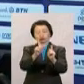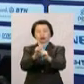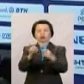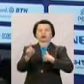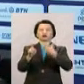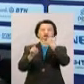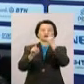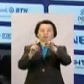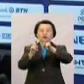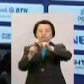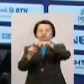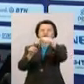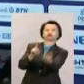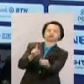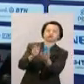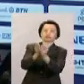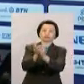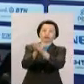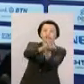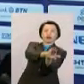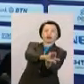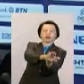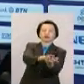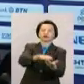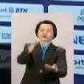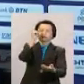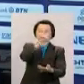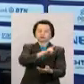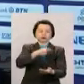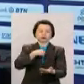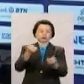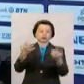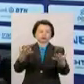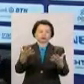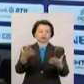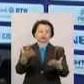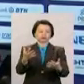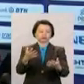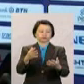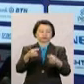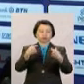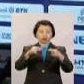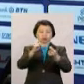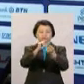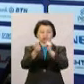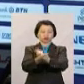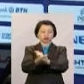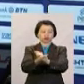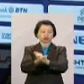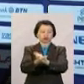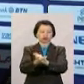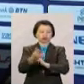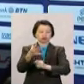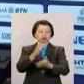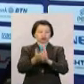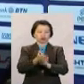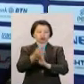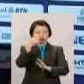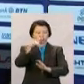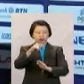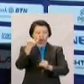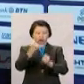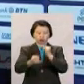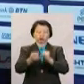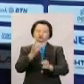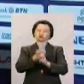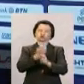sebut saya terbalik. Jadi kat situ saya kalah teruk, saya kalah banyak dan game tukar, dia pula jaga saya. So untuk last lap agak